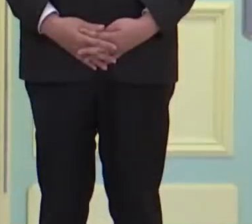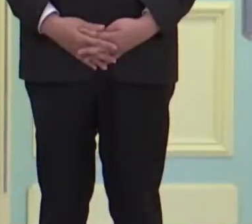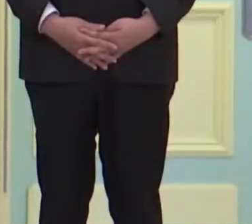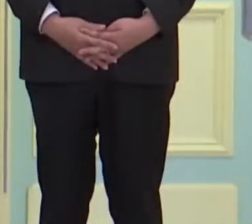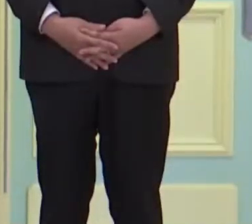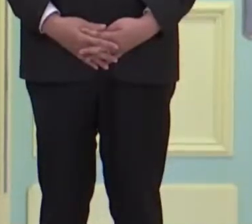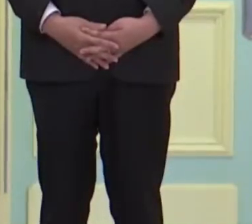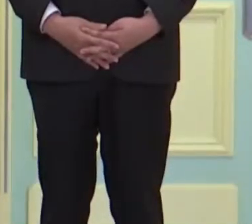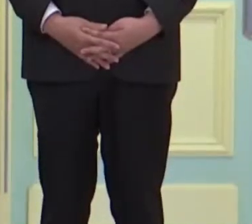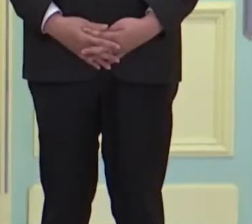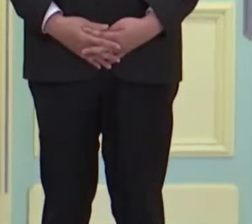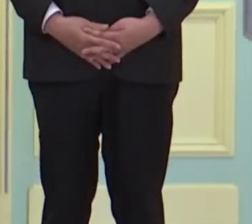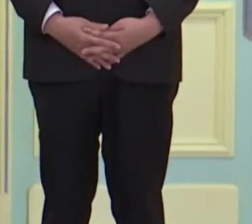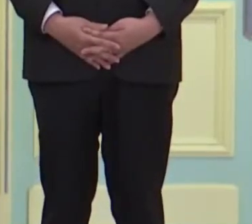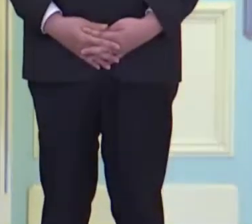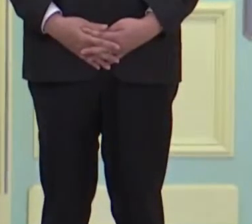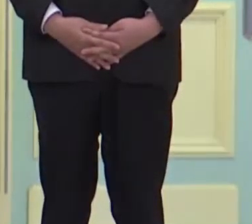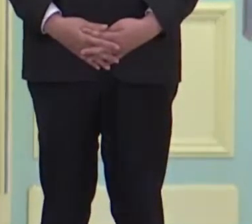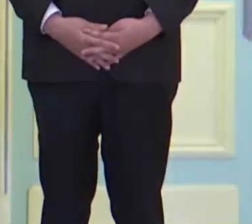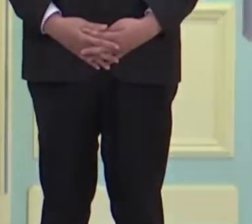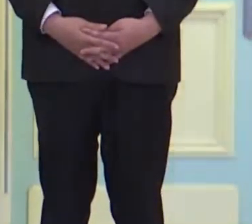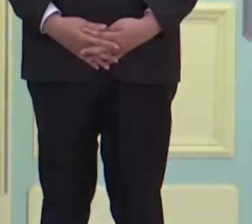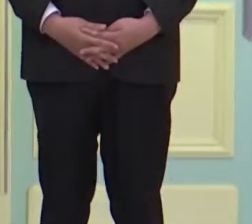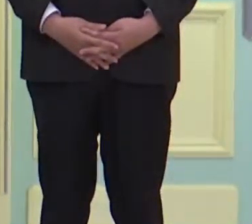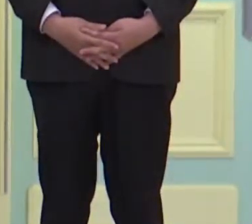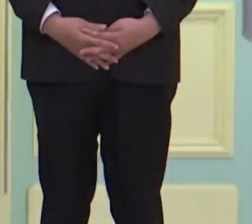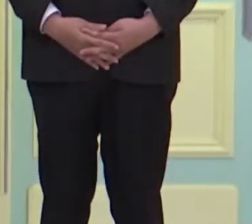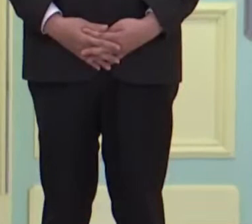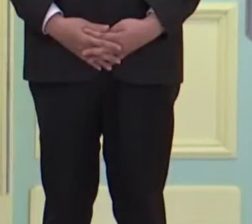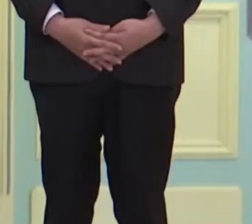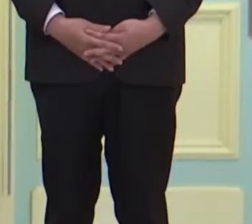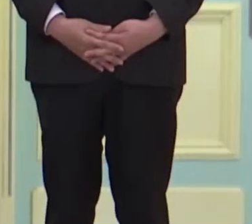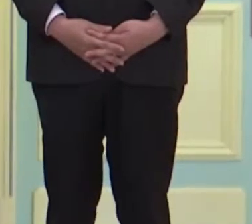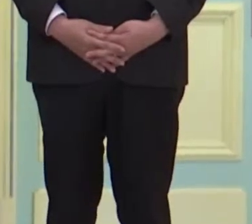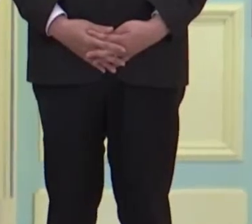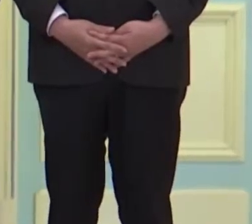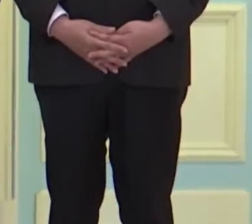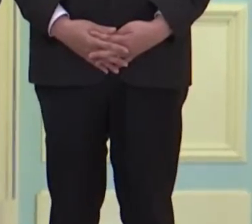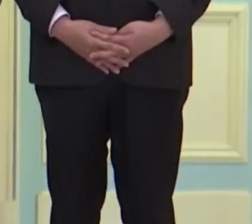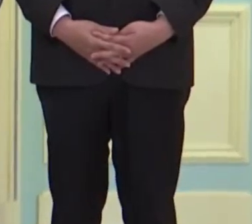Assalamualaikum warahmatullahi wabarakatuh dan salam sejahtera